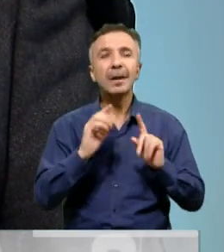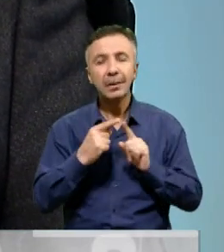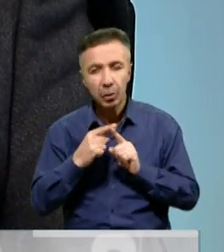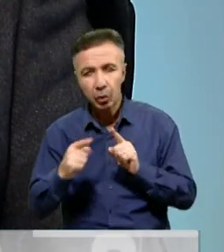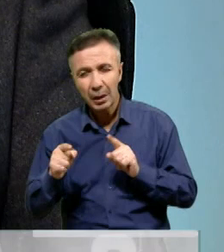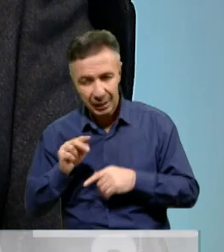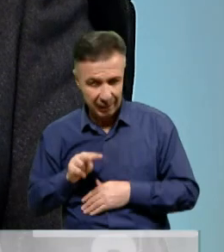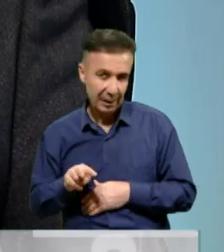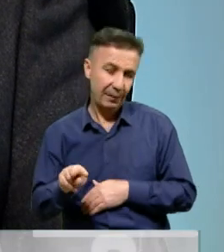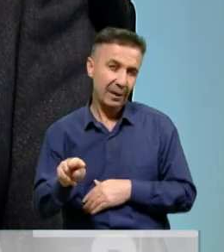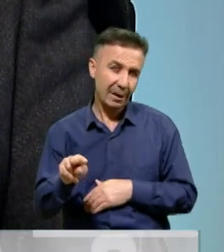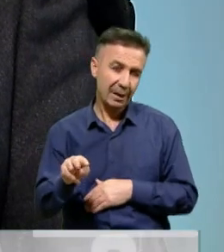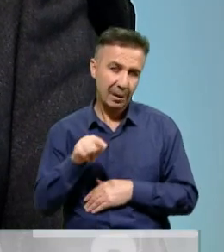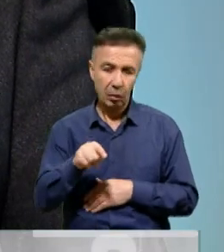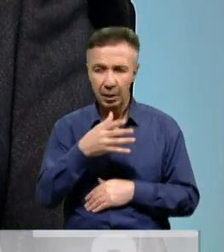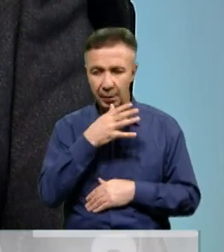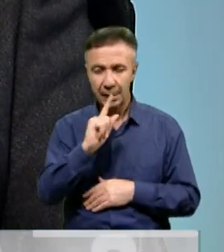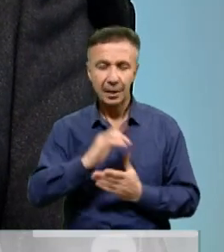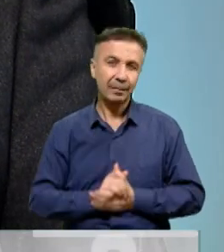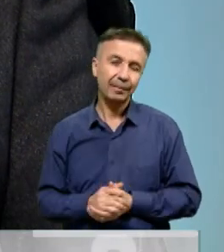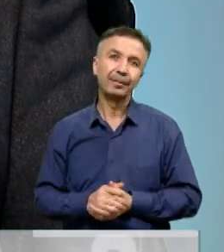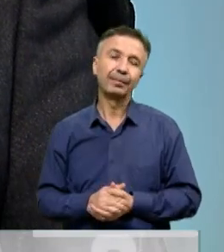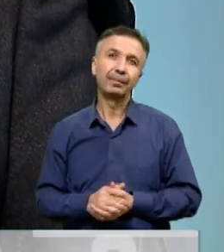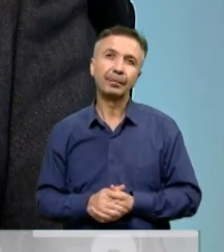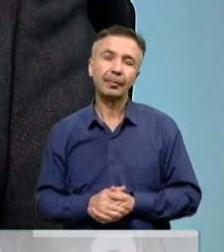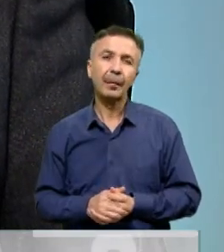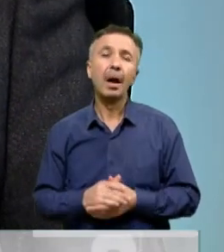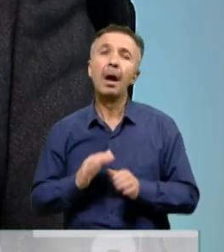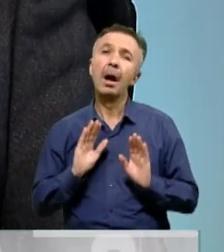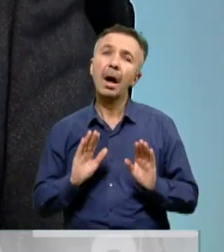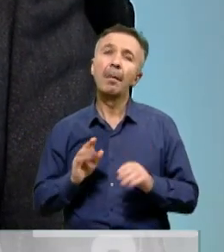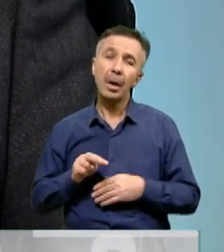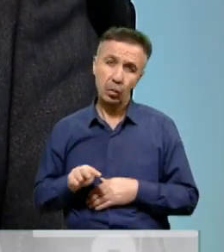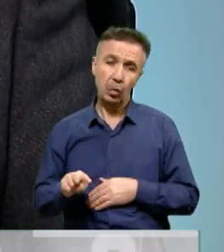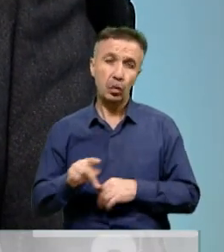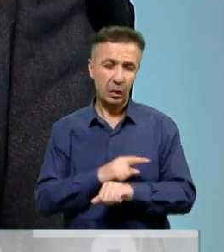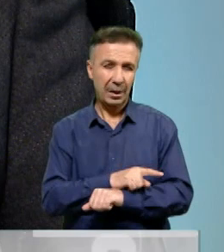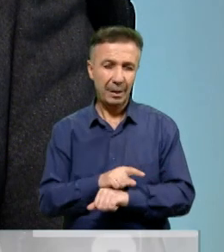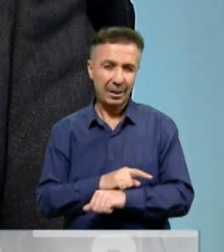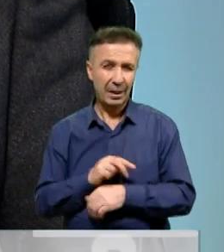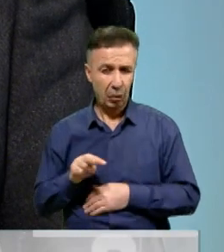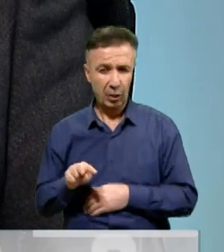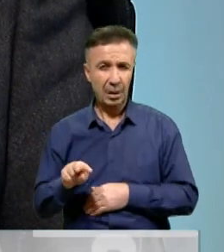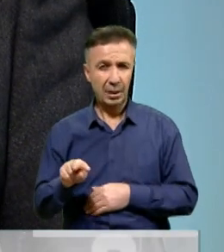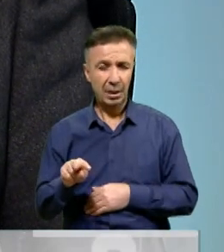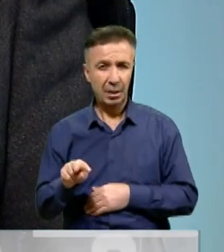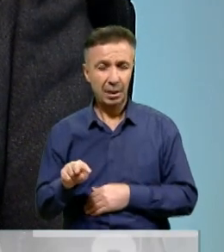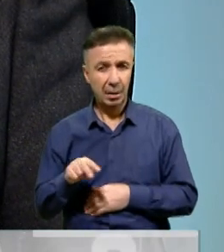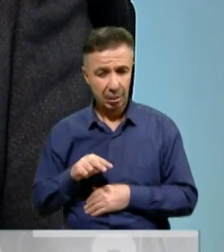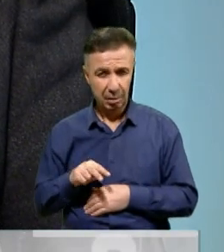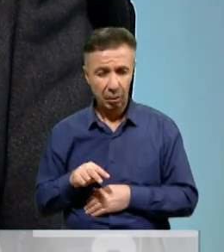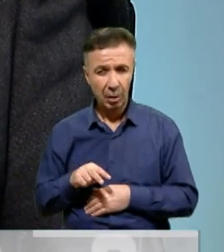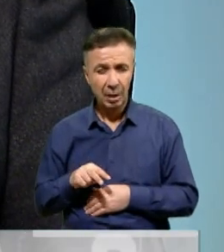seferidir. Bunu da bu şekilde bilmemiz gerekir. Ama yolculuk esnasında, yollarda her halükarda